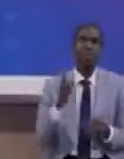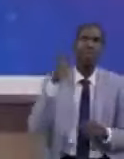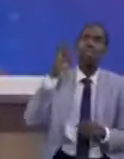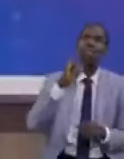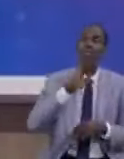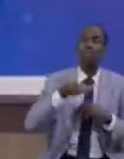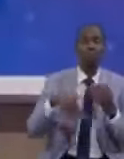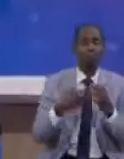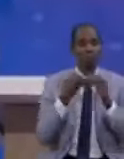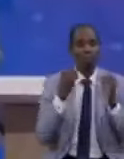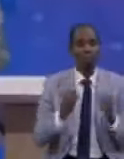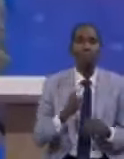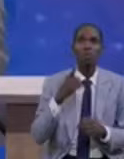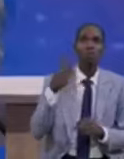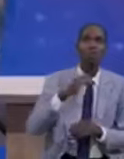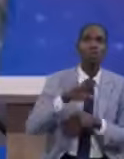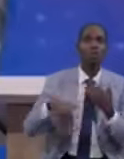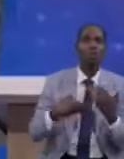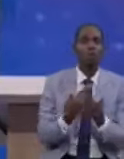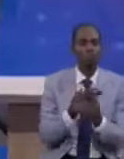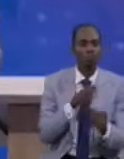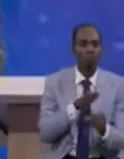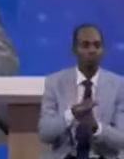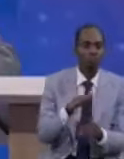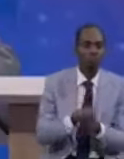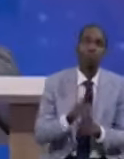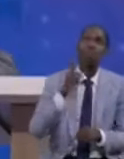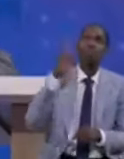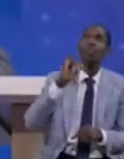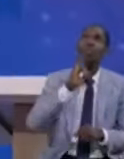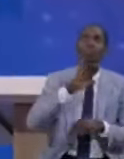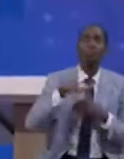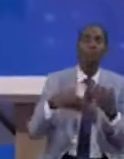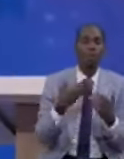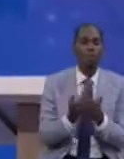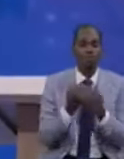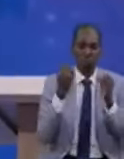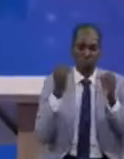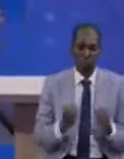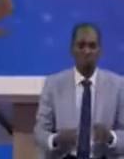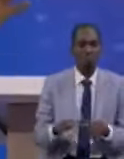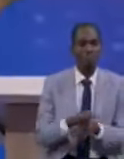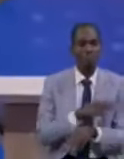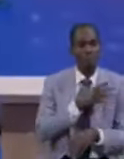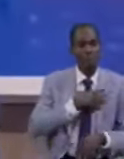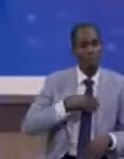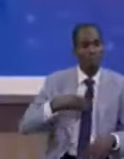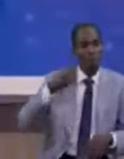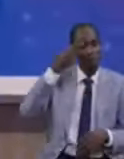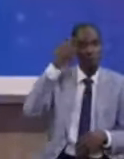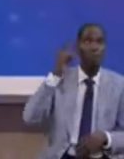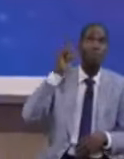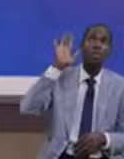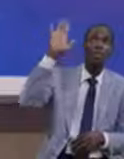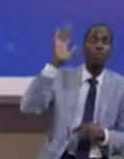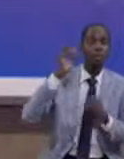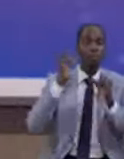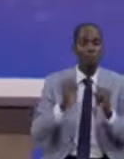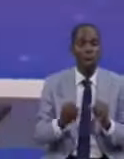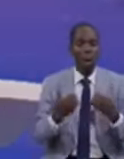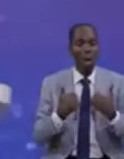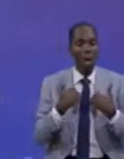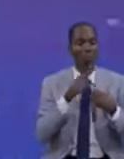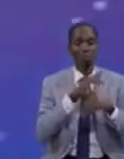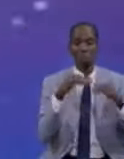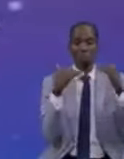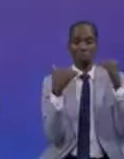suffisant il est le tout-puissant et parce parce que sa puissance n'a pas de limite il vient à